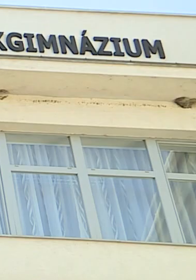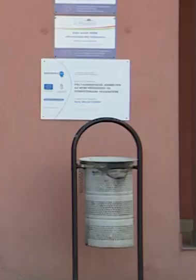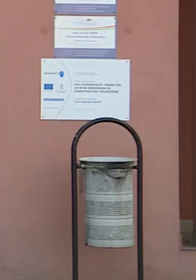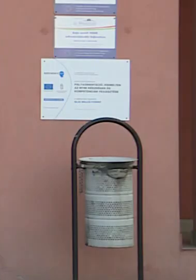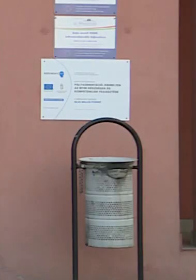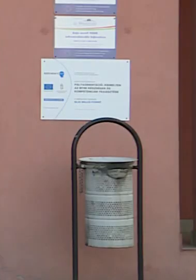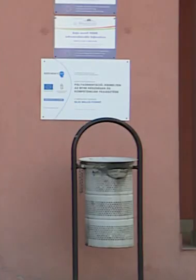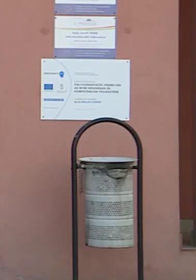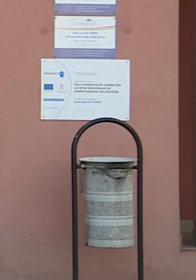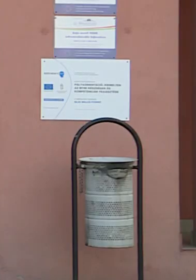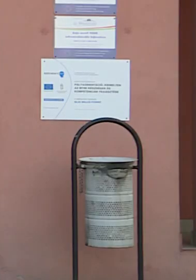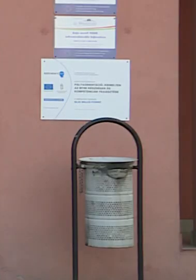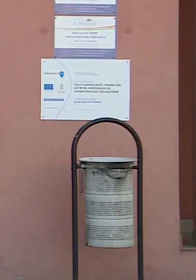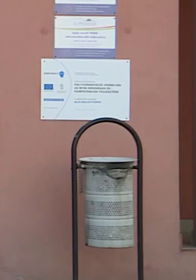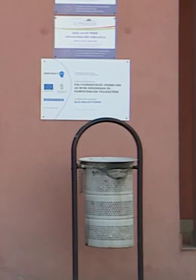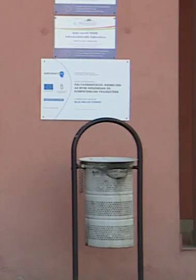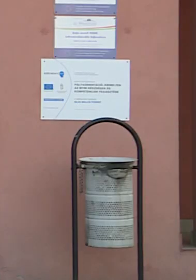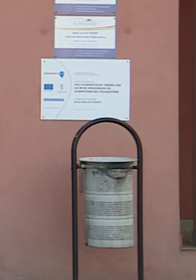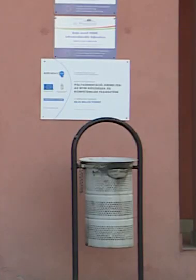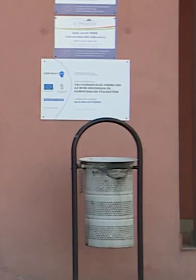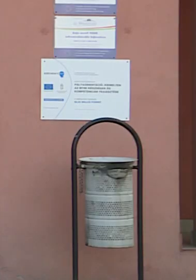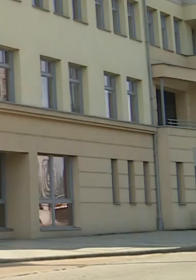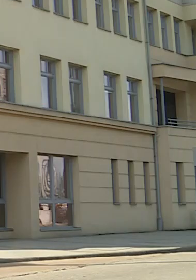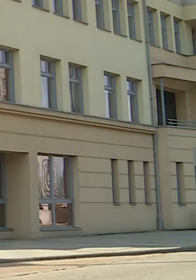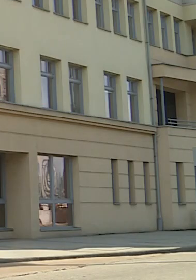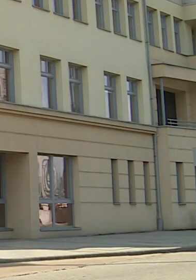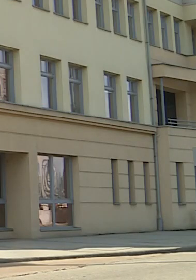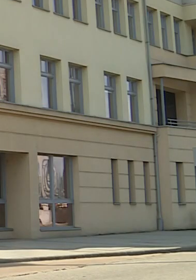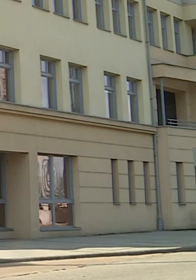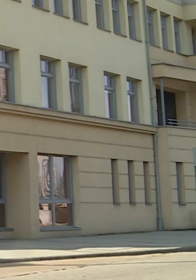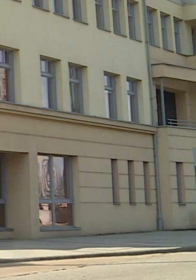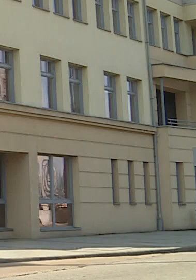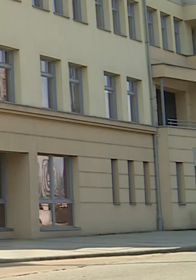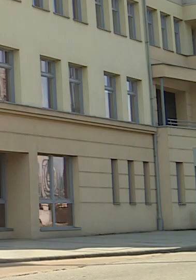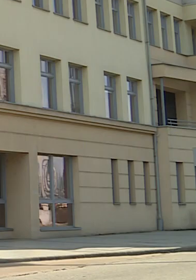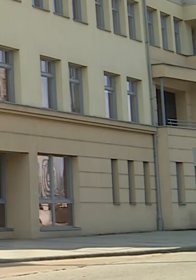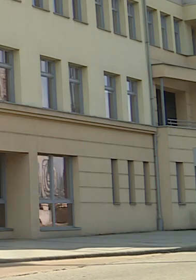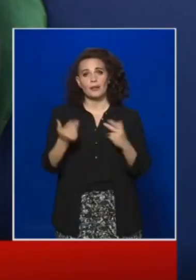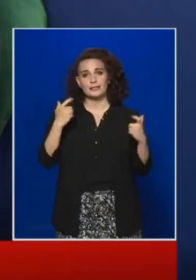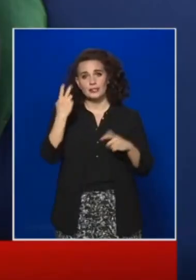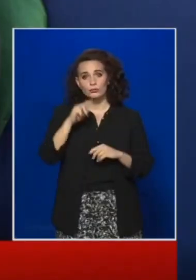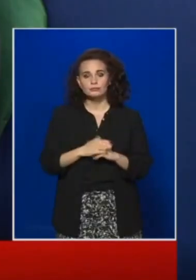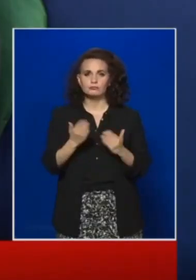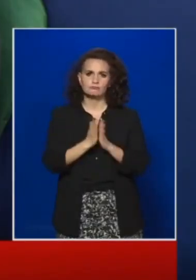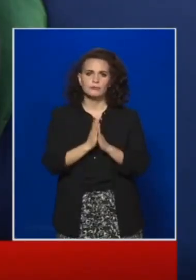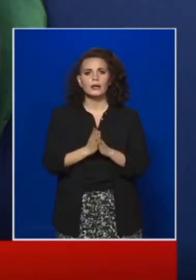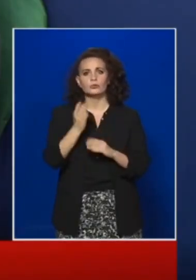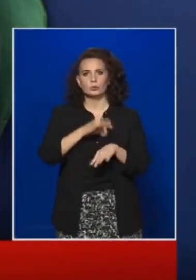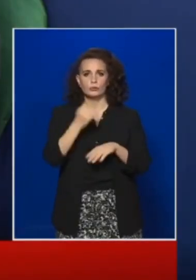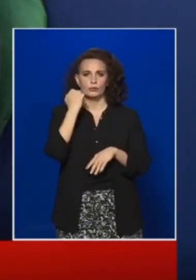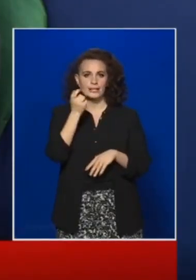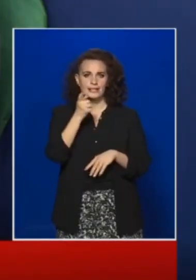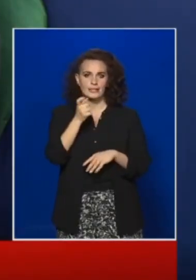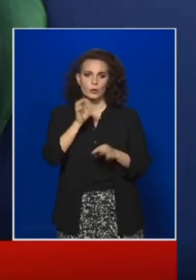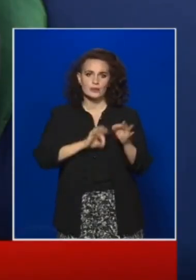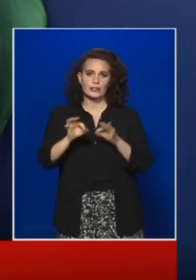rendje, arról csak később, a járvány görbét tanulmányozva, szakemberekkel egyeztetve döntenek. A kormányinfót követően